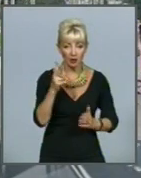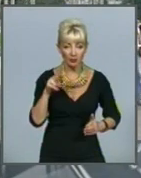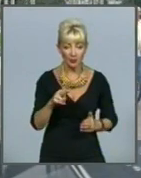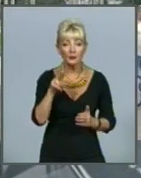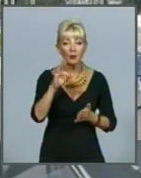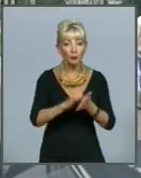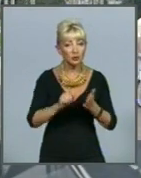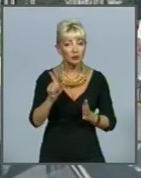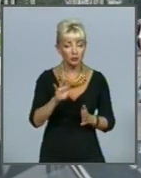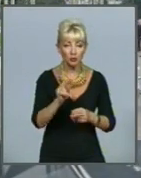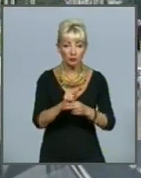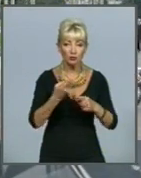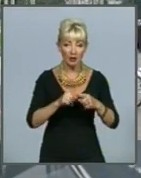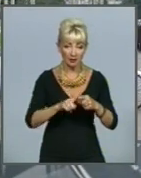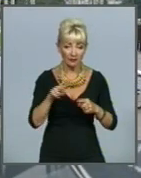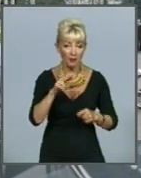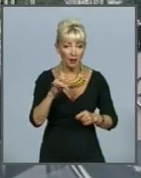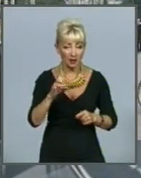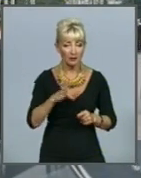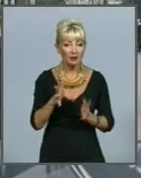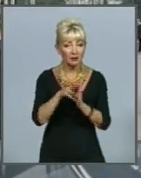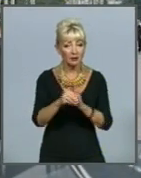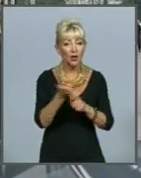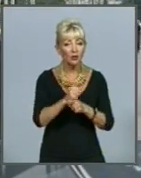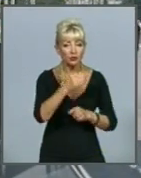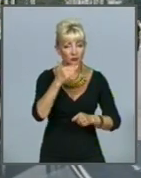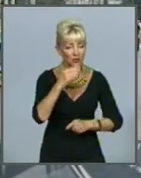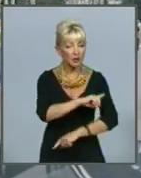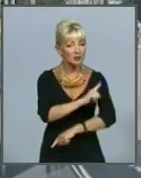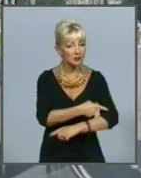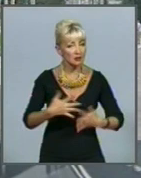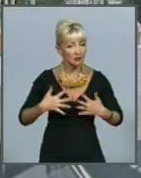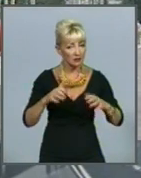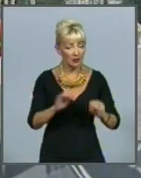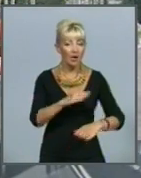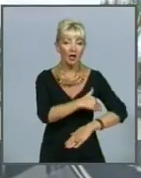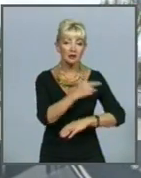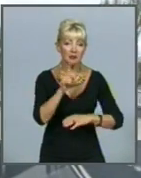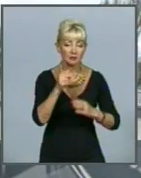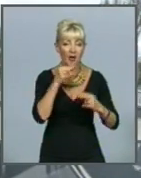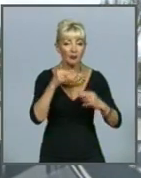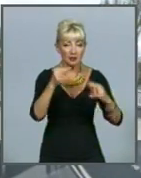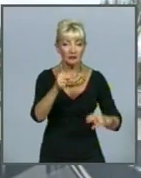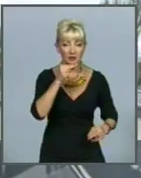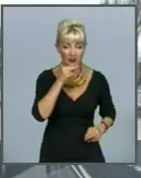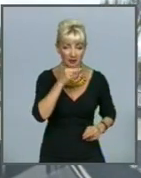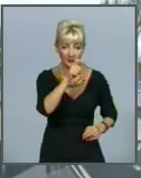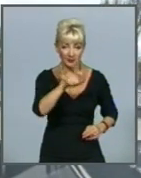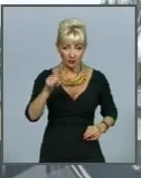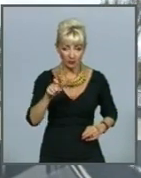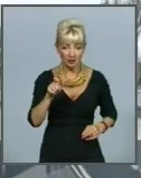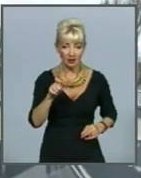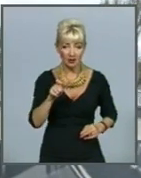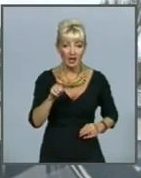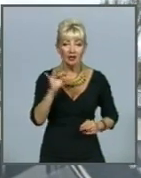даного об'єкту було вкладено дуже багато сил, хотілося б ще раз звернутися до мешканців та гостей міста, щоб вони